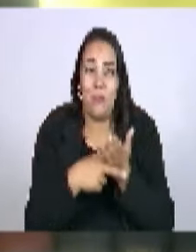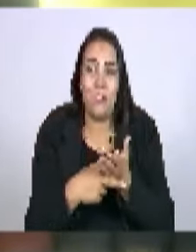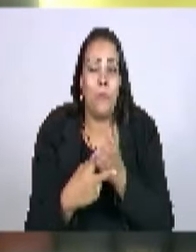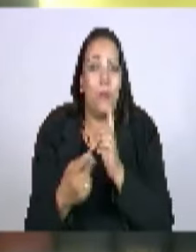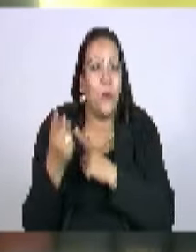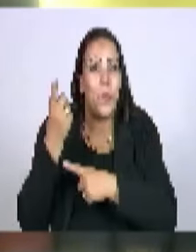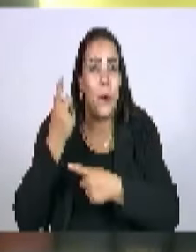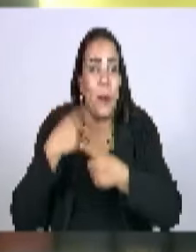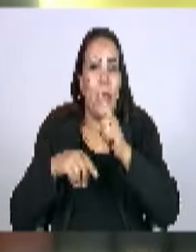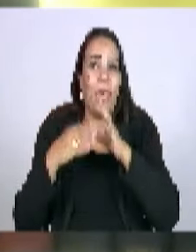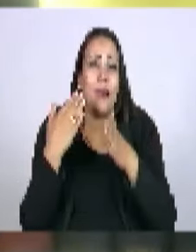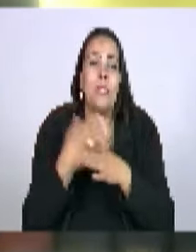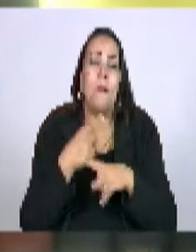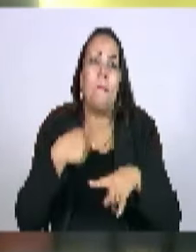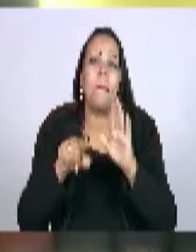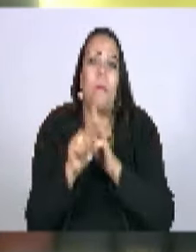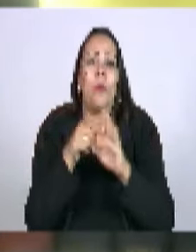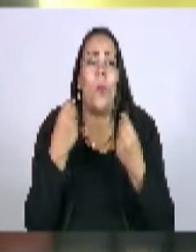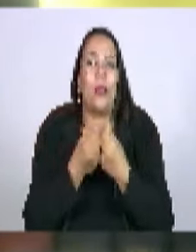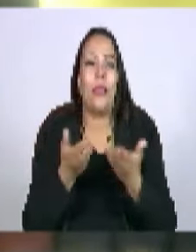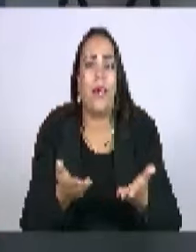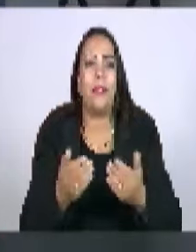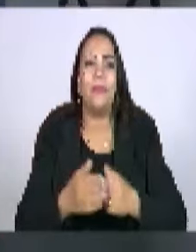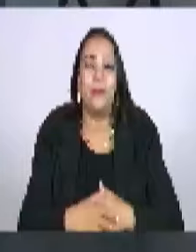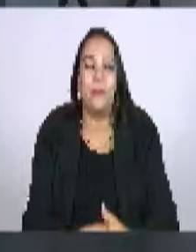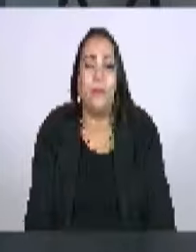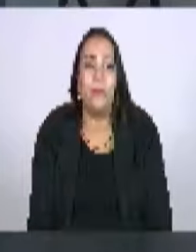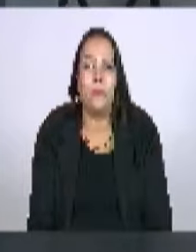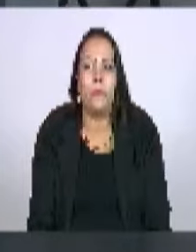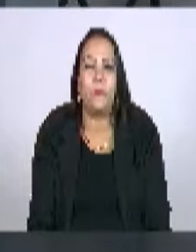ونعود لاستئناف فقرات هذه